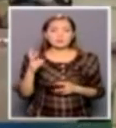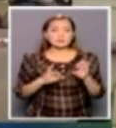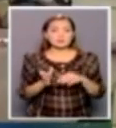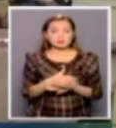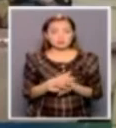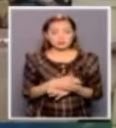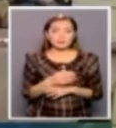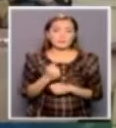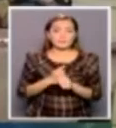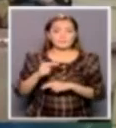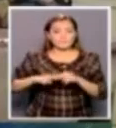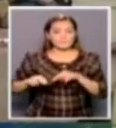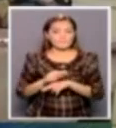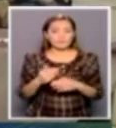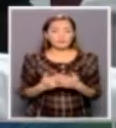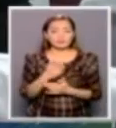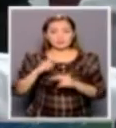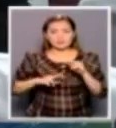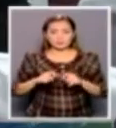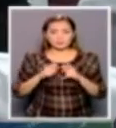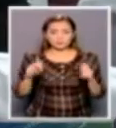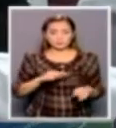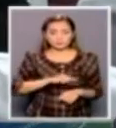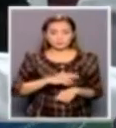зауыттары модернизациялаудан өтіп, жаңа цехтар іске